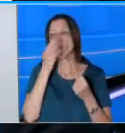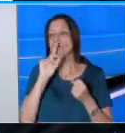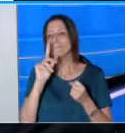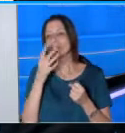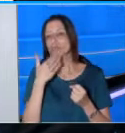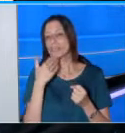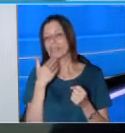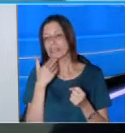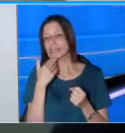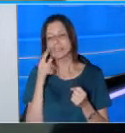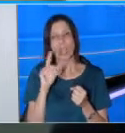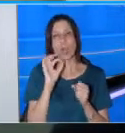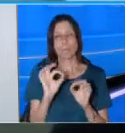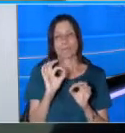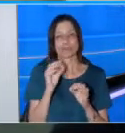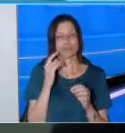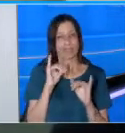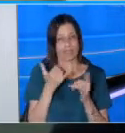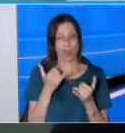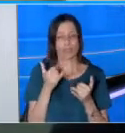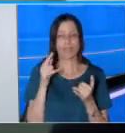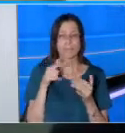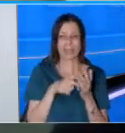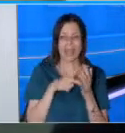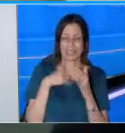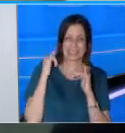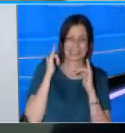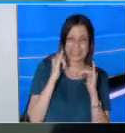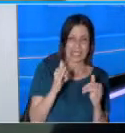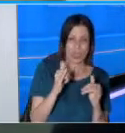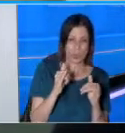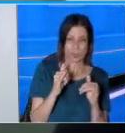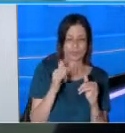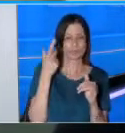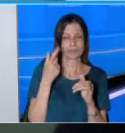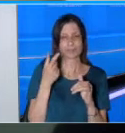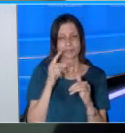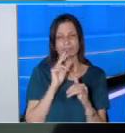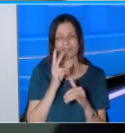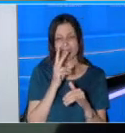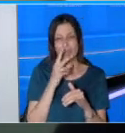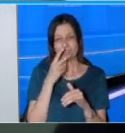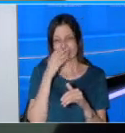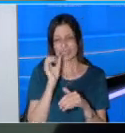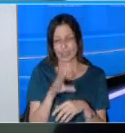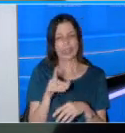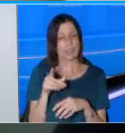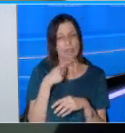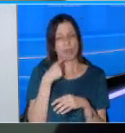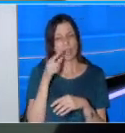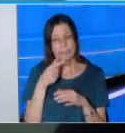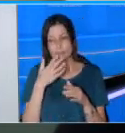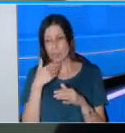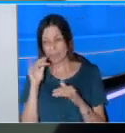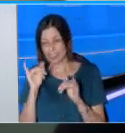יהודים. זה לא לגמרי מדויק, הם בגלל שצעקו להם מה שצעקו להם, כאמור, כללות גסות, הם יצאו, אתם יהודים,